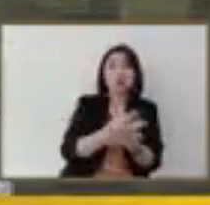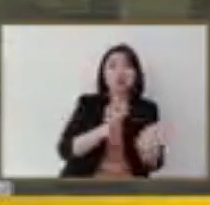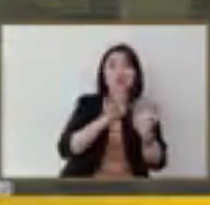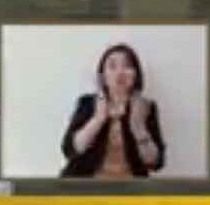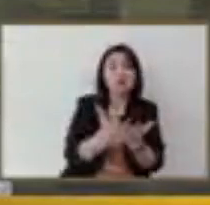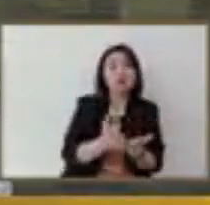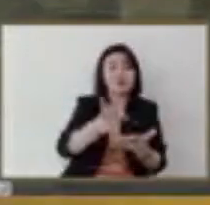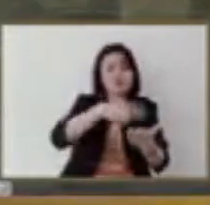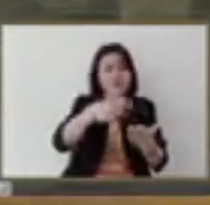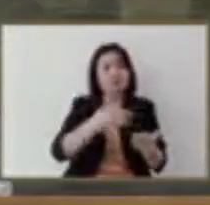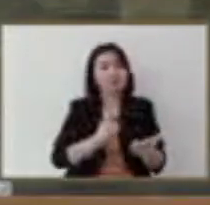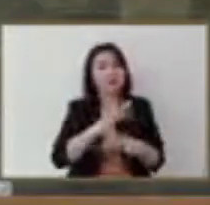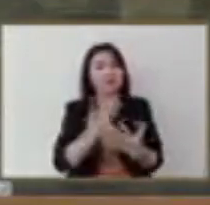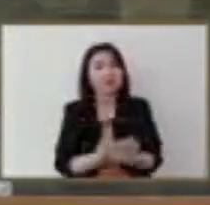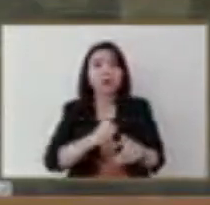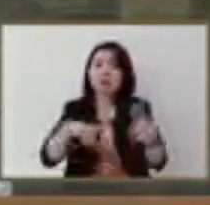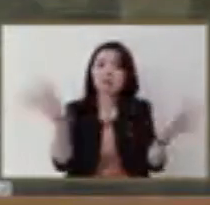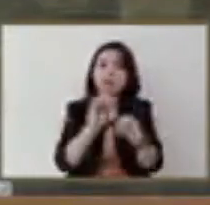sinusunod.